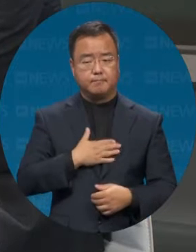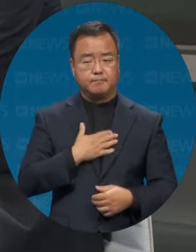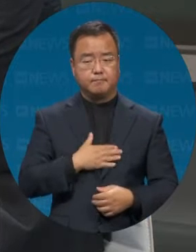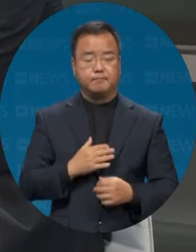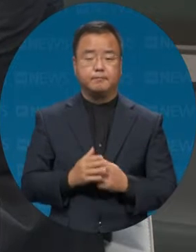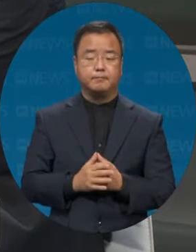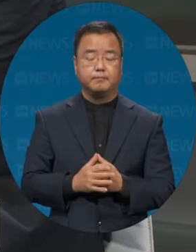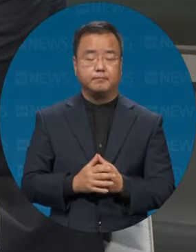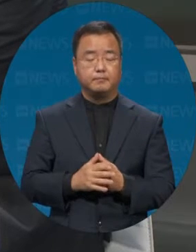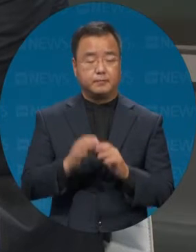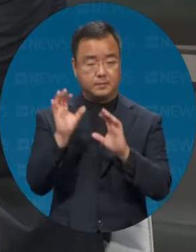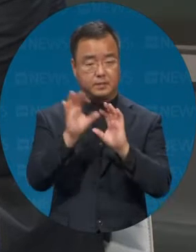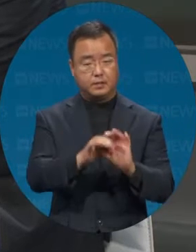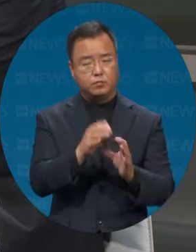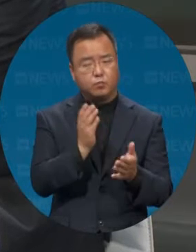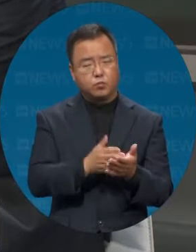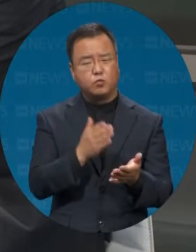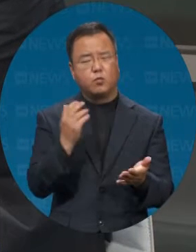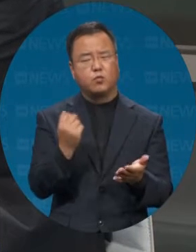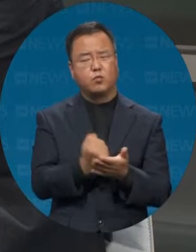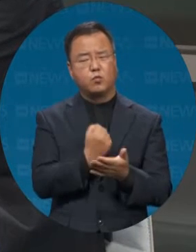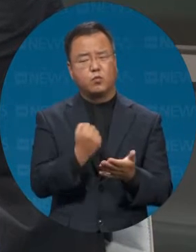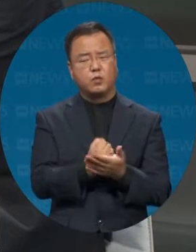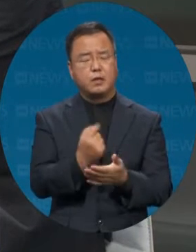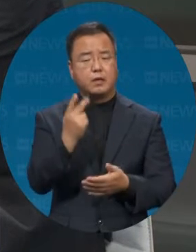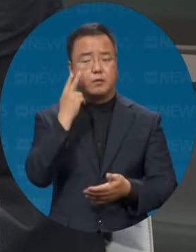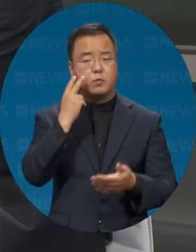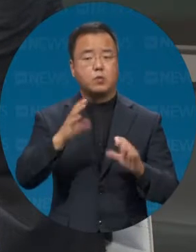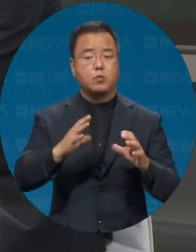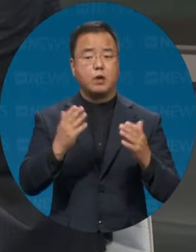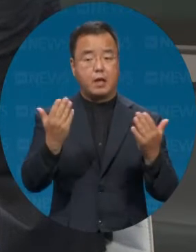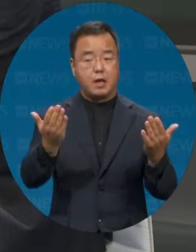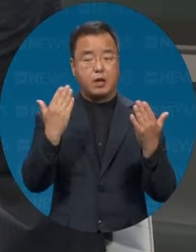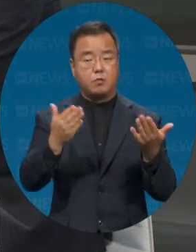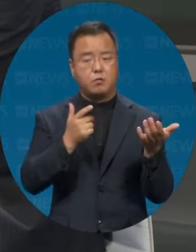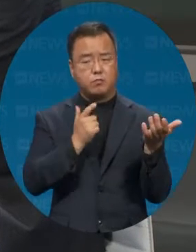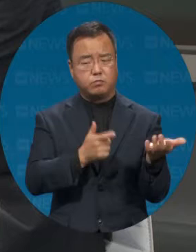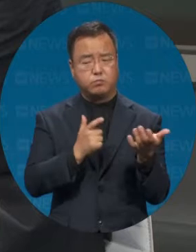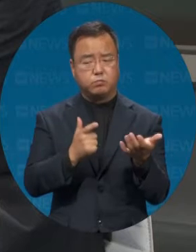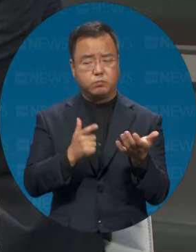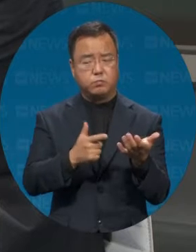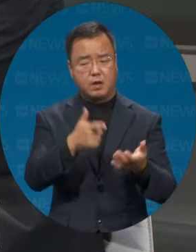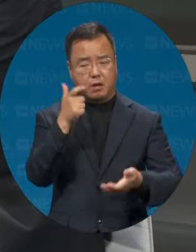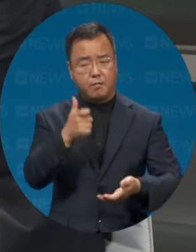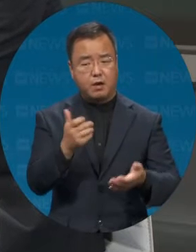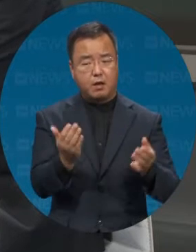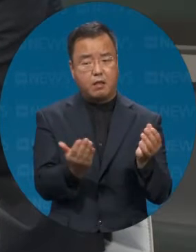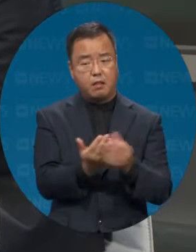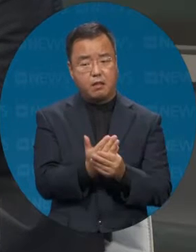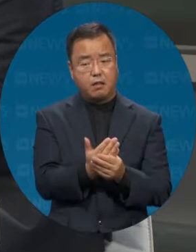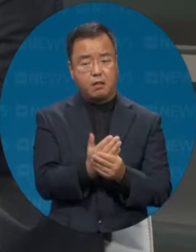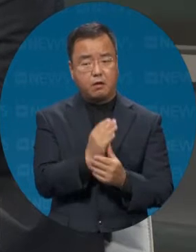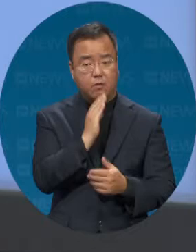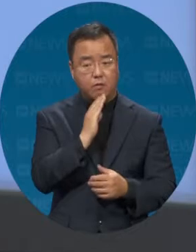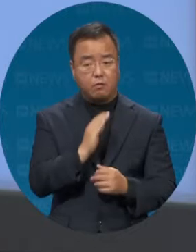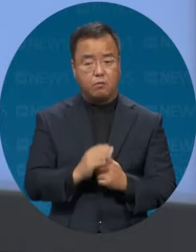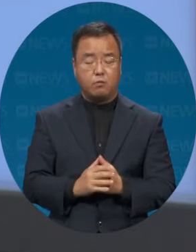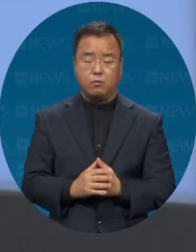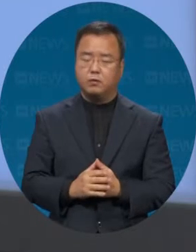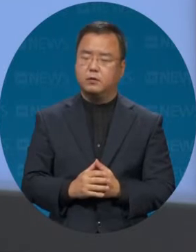아 이어지는 소식도 안타까운 소식인데요 미국 학교에서 의 총기사고 또 발생해 군요 네 그렇습니다